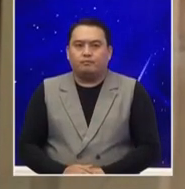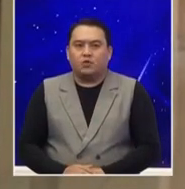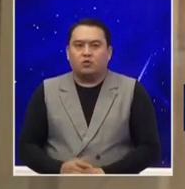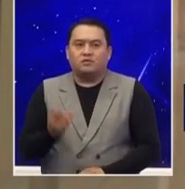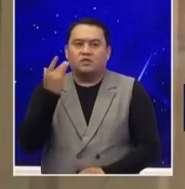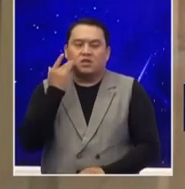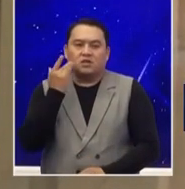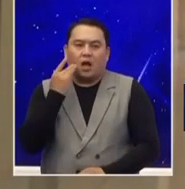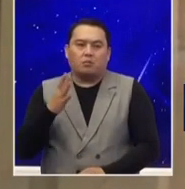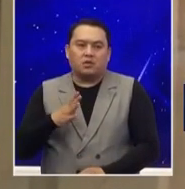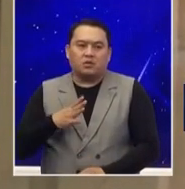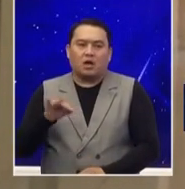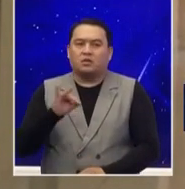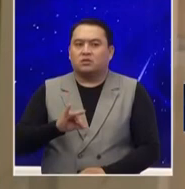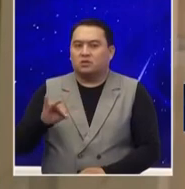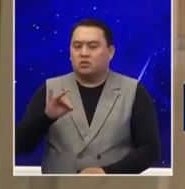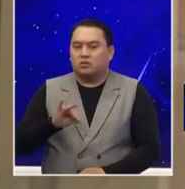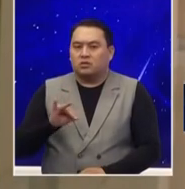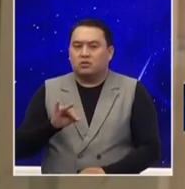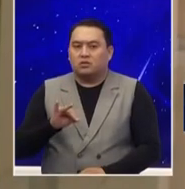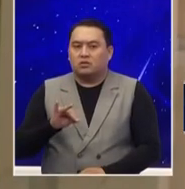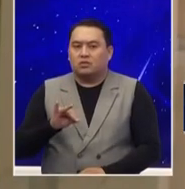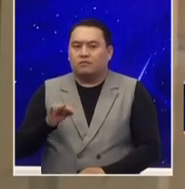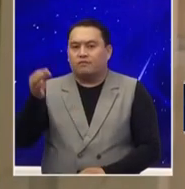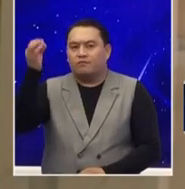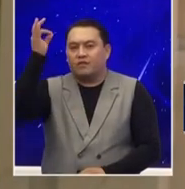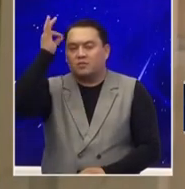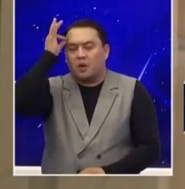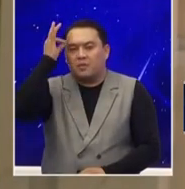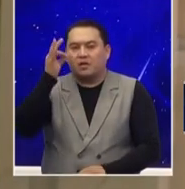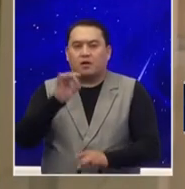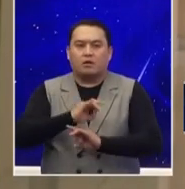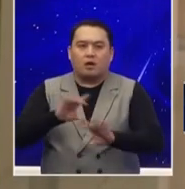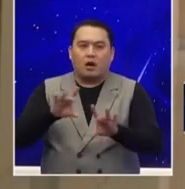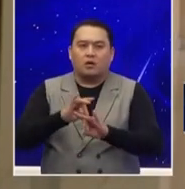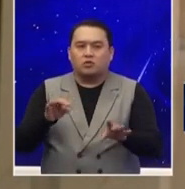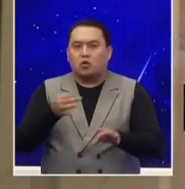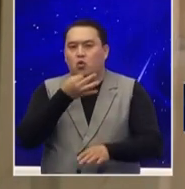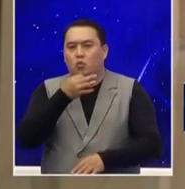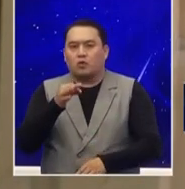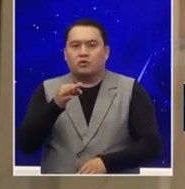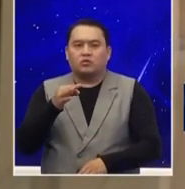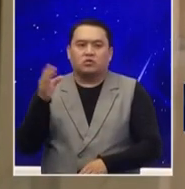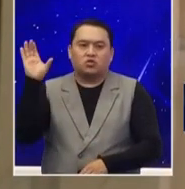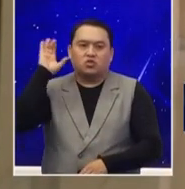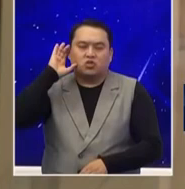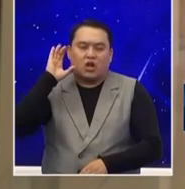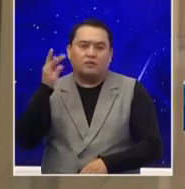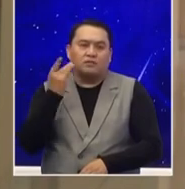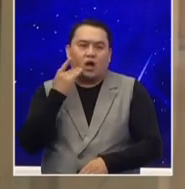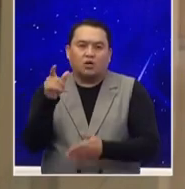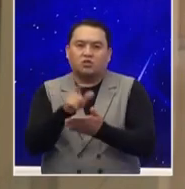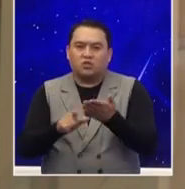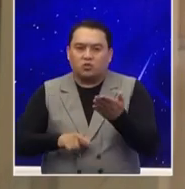его истории воспоминания его мнение по любому поводу можно было 100 часами сколько стихов